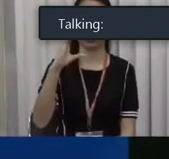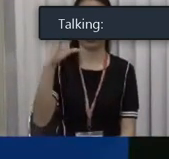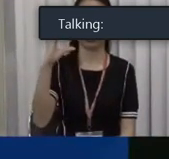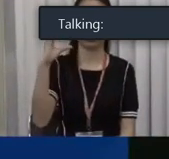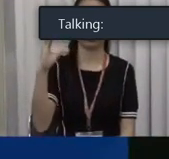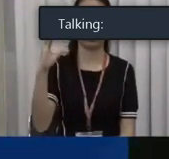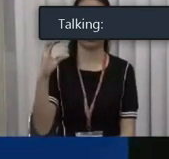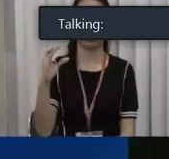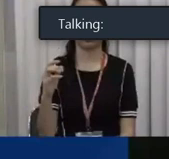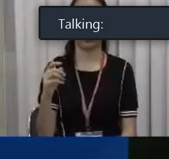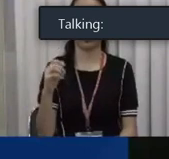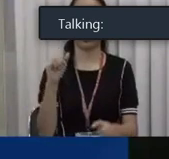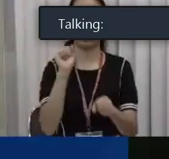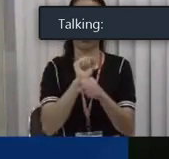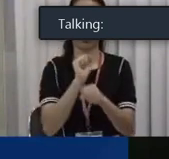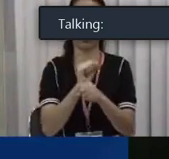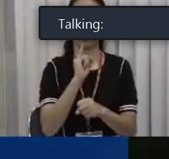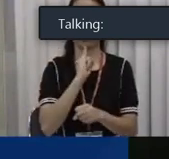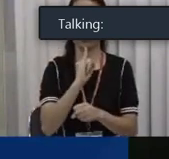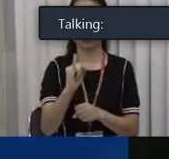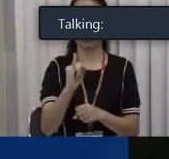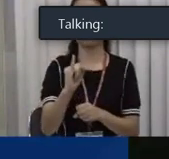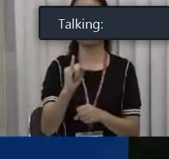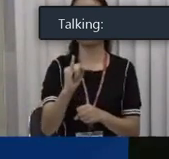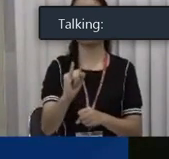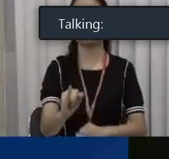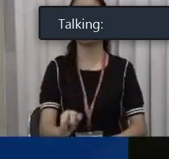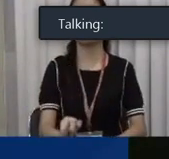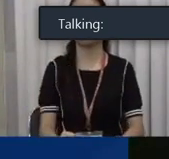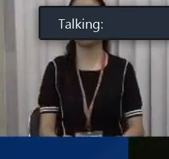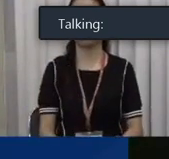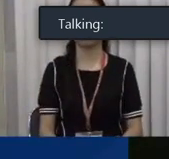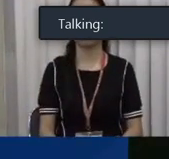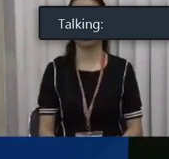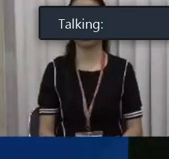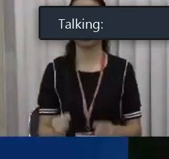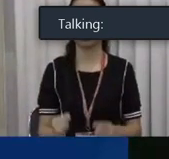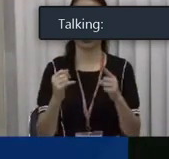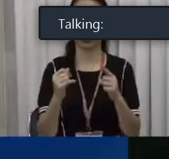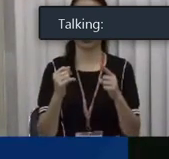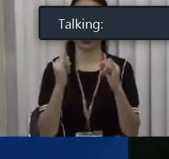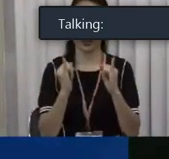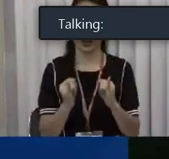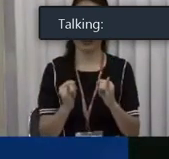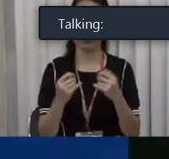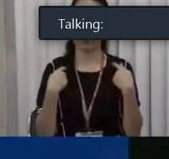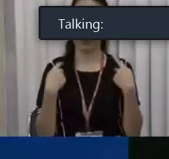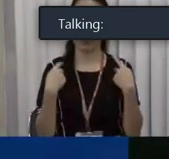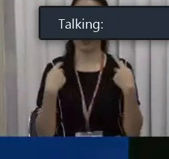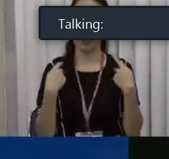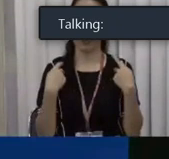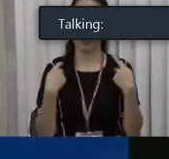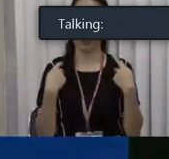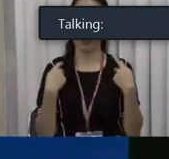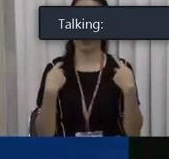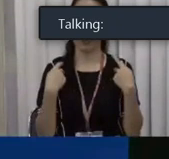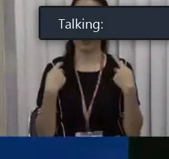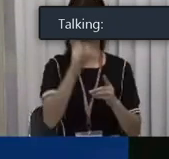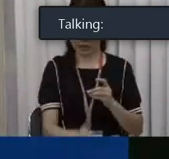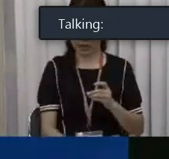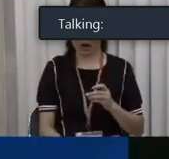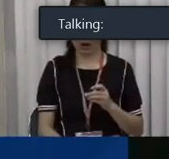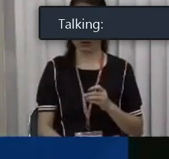ito'y gitahasan sa mga companies nga na mga unionized, no? Sa panahon nga na ay mga strikes